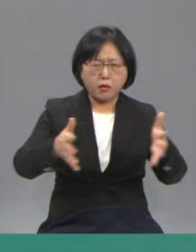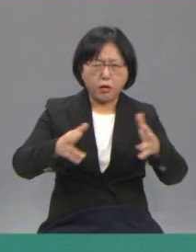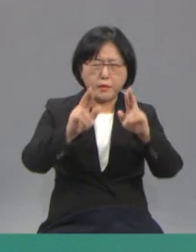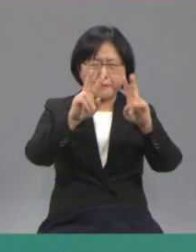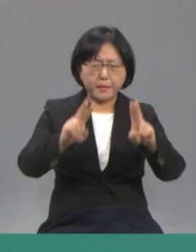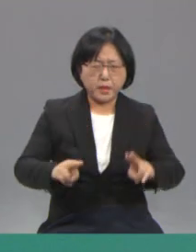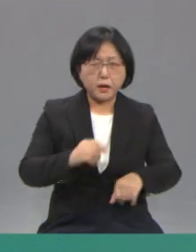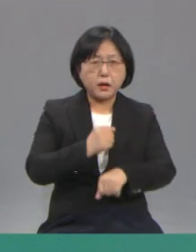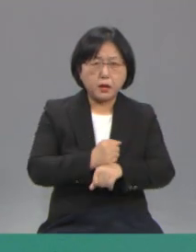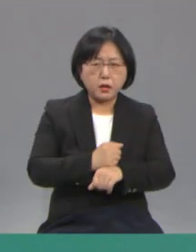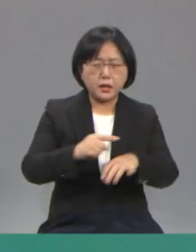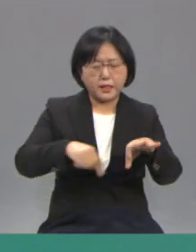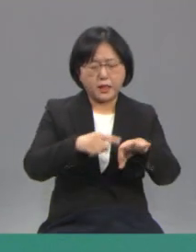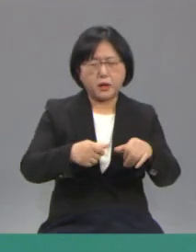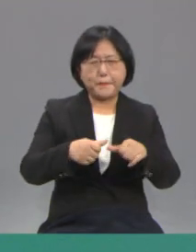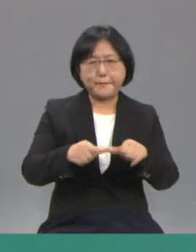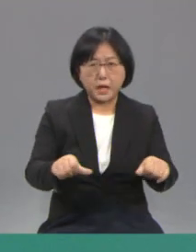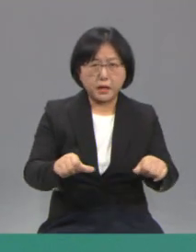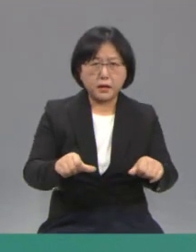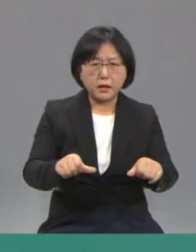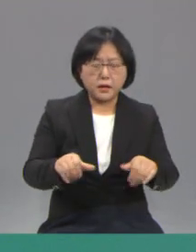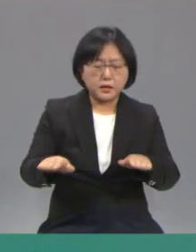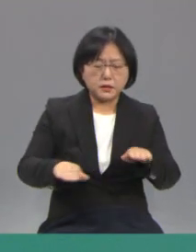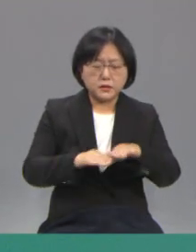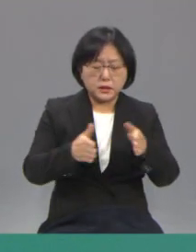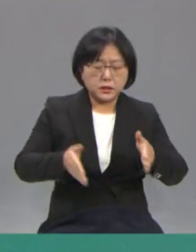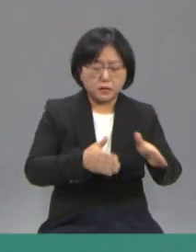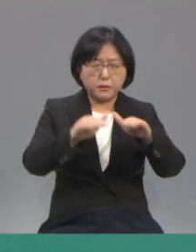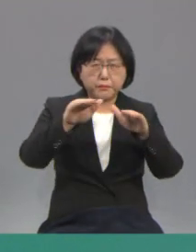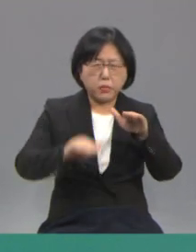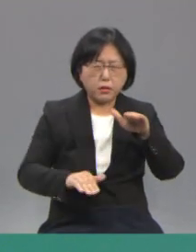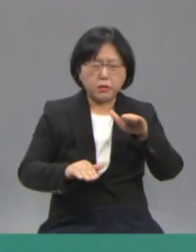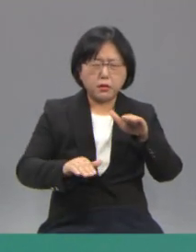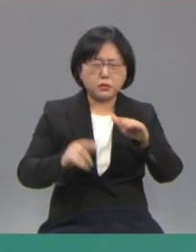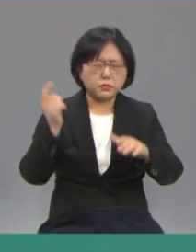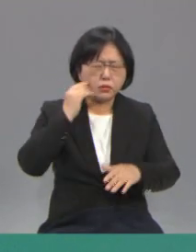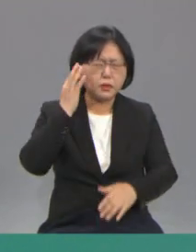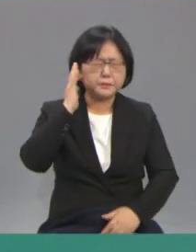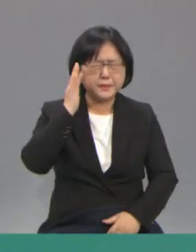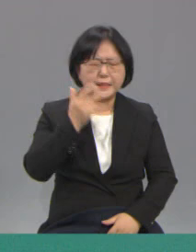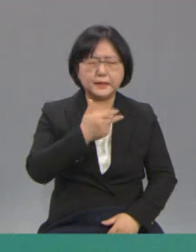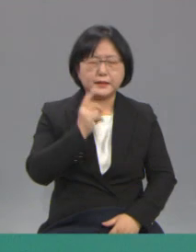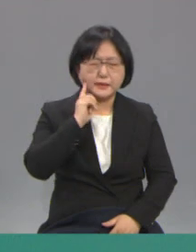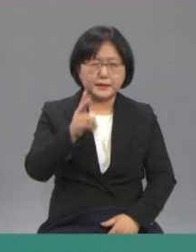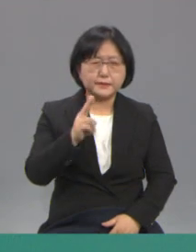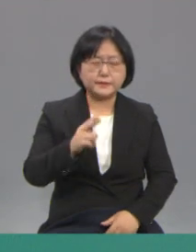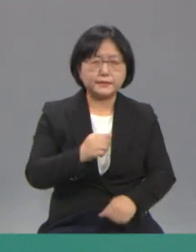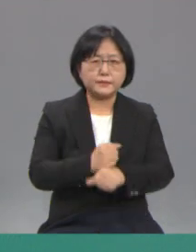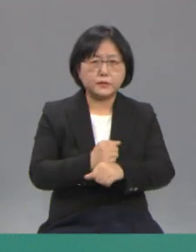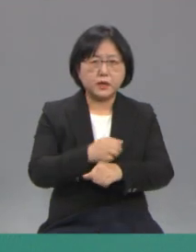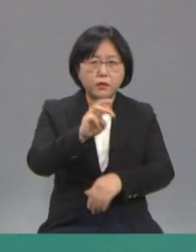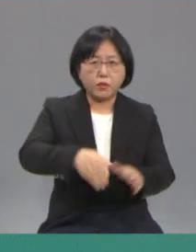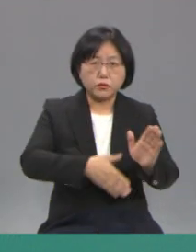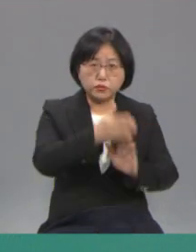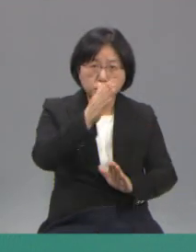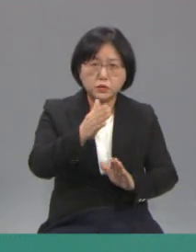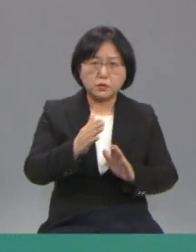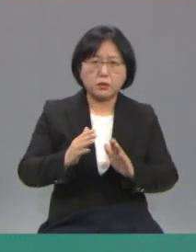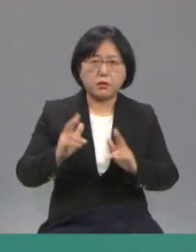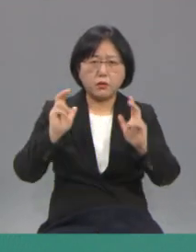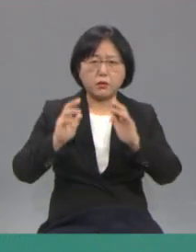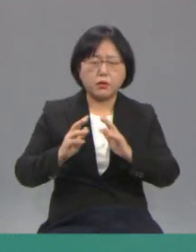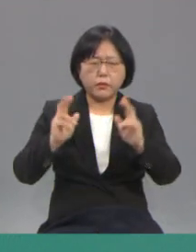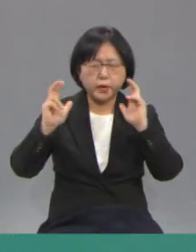금이가고 타이어가 펑크나고 인도가 주조 앉고 소음 피해 등도 심각합니다 광주시도